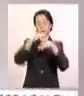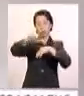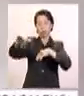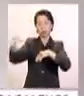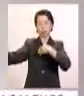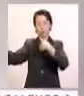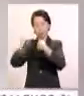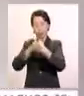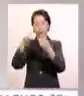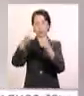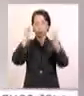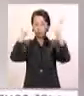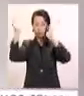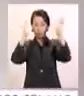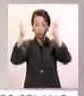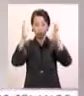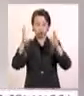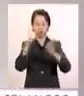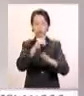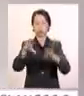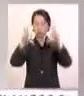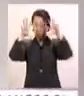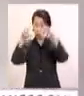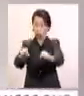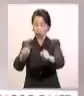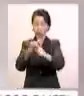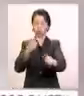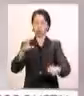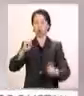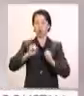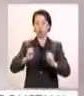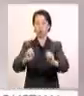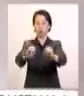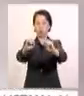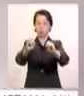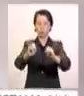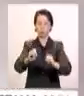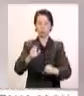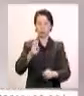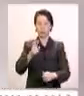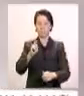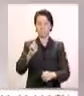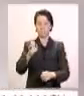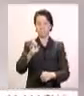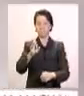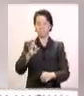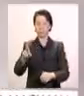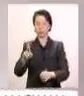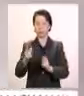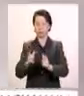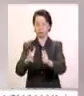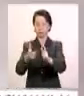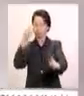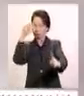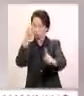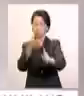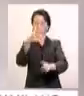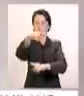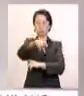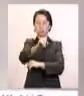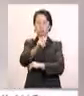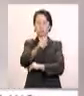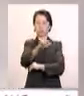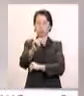pulang ke Malaysia. Serbuan itu juga merupakan sebahagian daripada operasi Baton Run yang menyasarkan pekerja asing tanpa izin